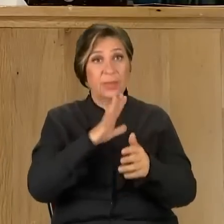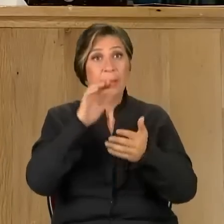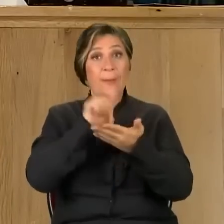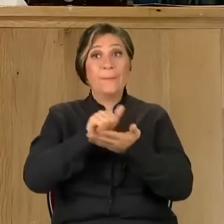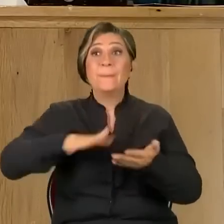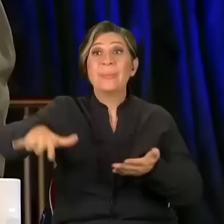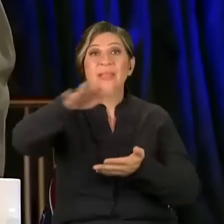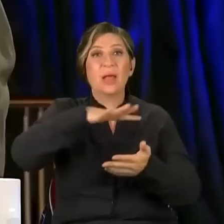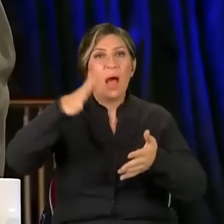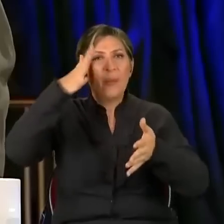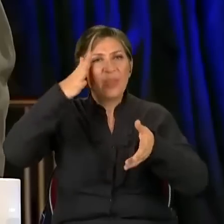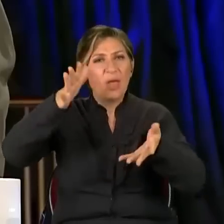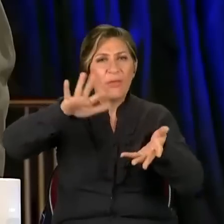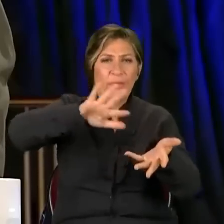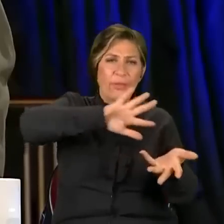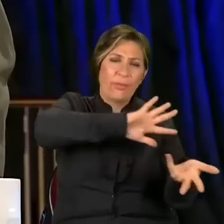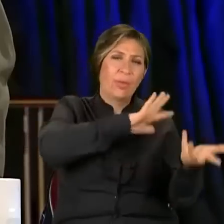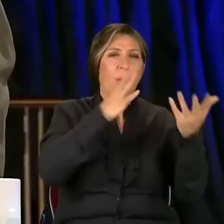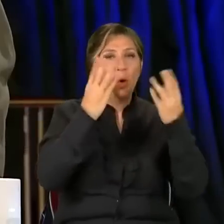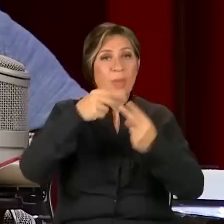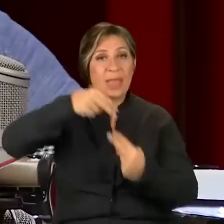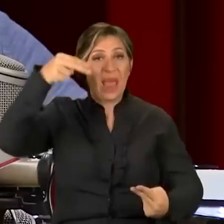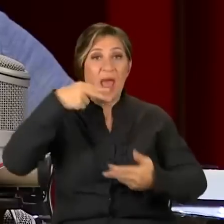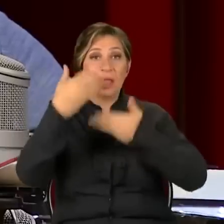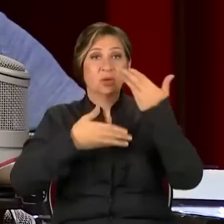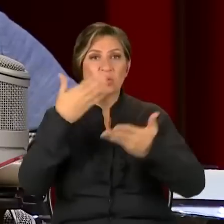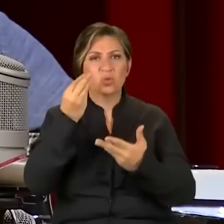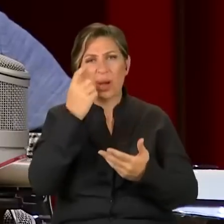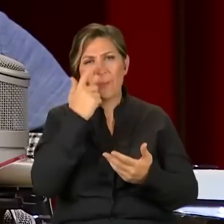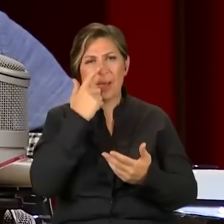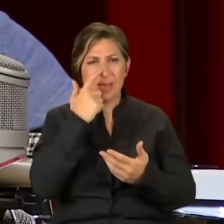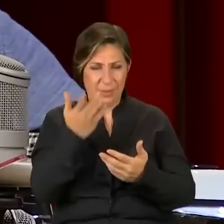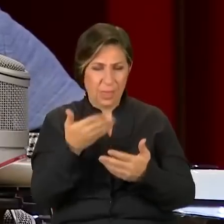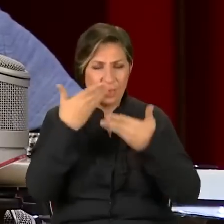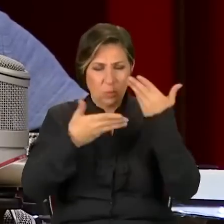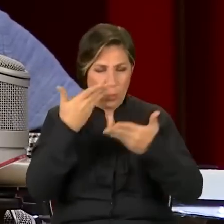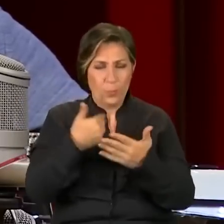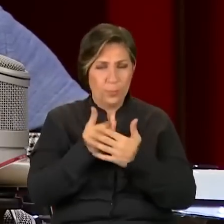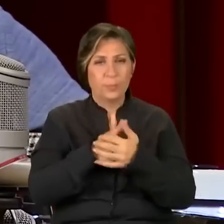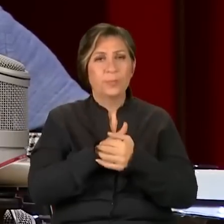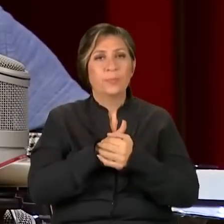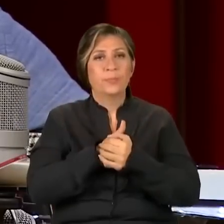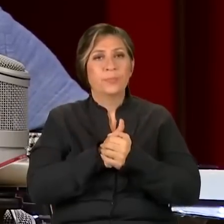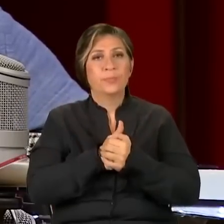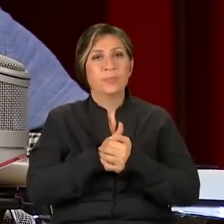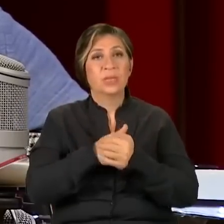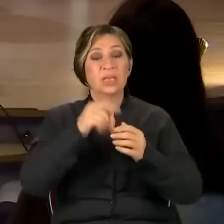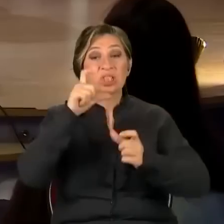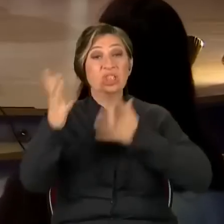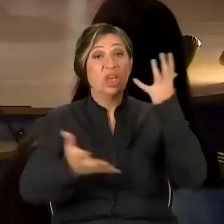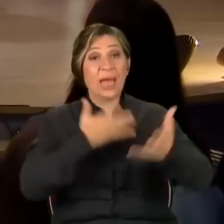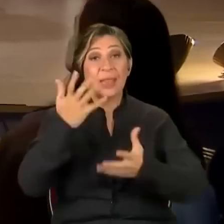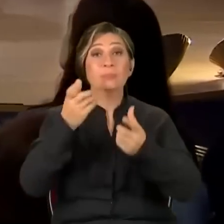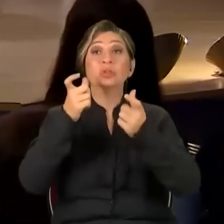Medyanın insanları aptallaştırma hikayesini anlatıyor. Yani çok kabaca ana fikri olarak söylüyorum. Öteki taraftan cehennem